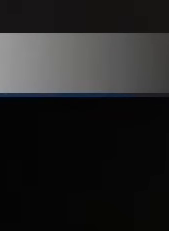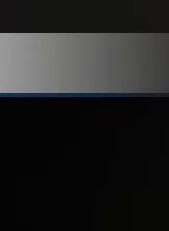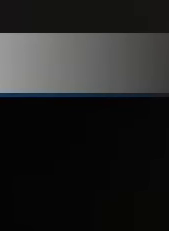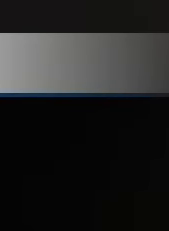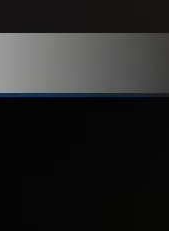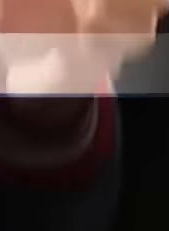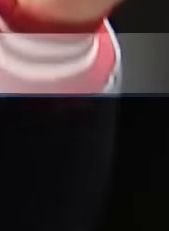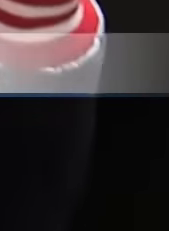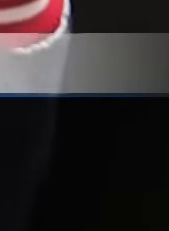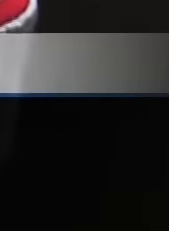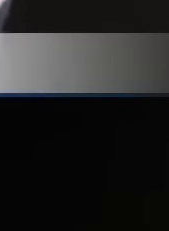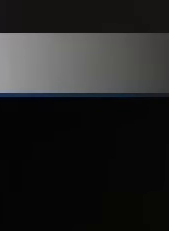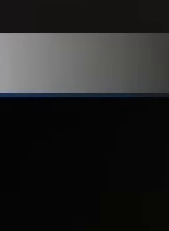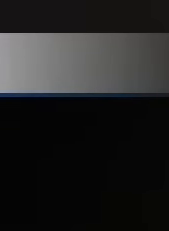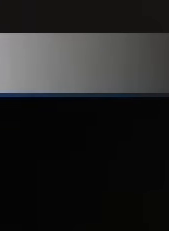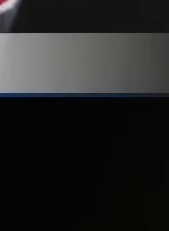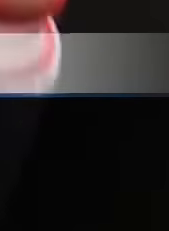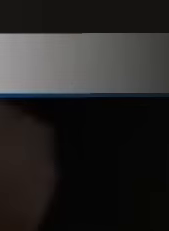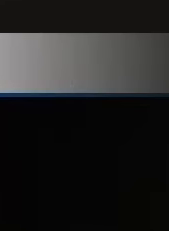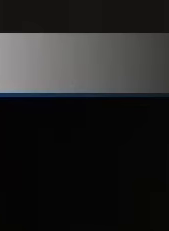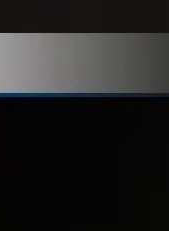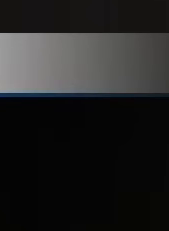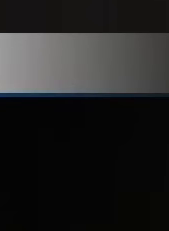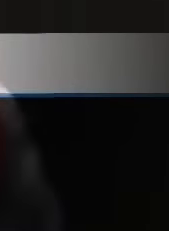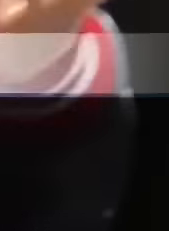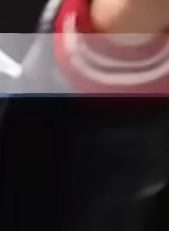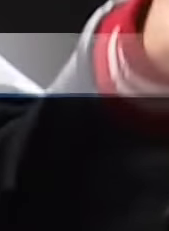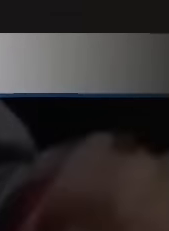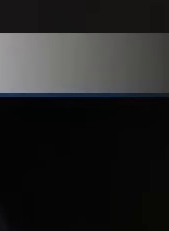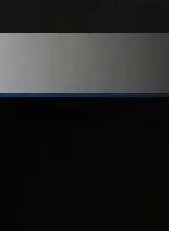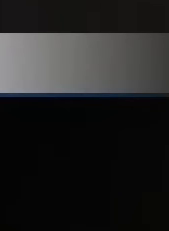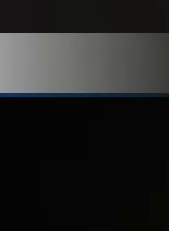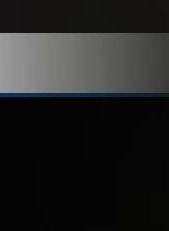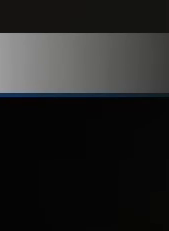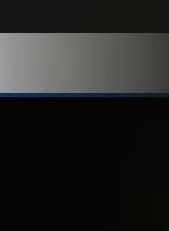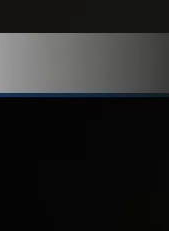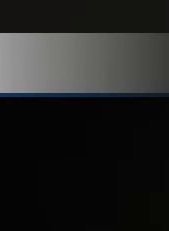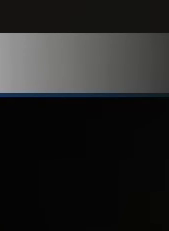이건 김준혁의 머릿속을 이 나라에